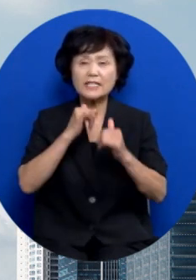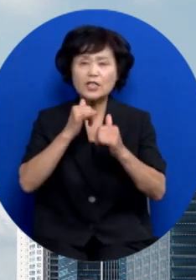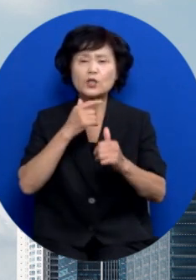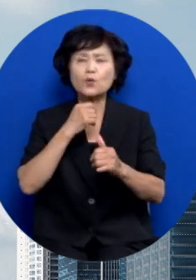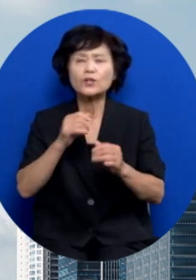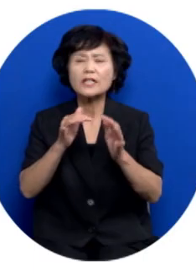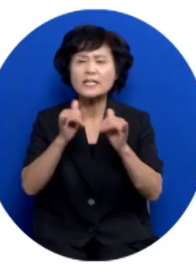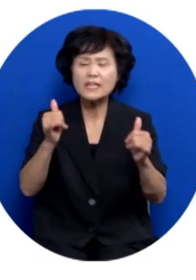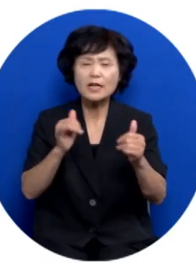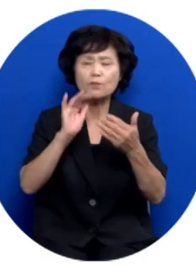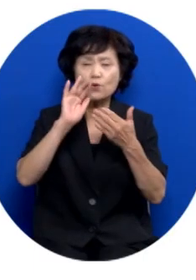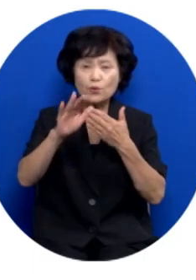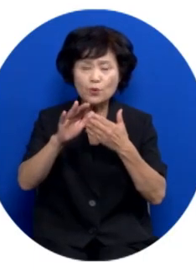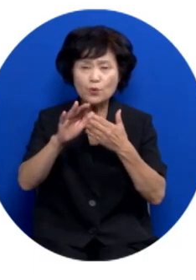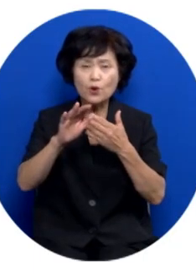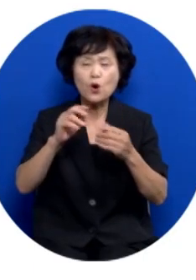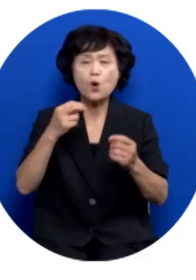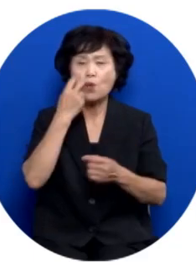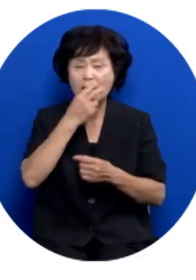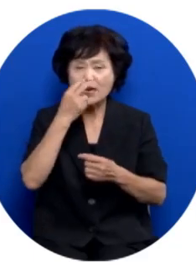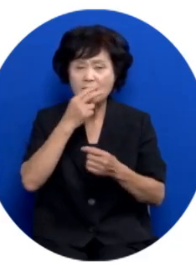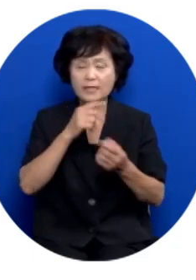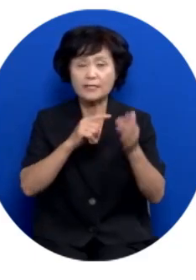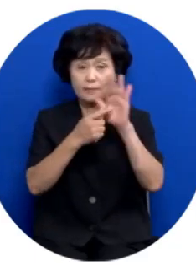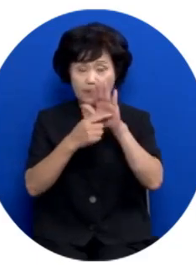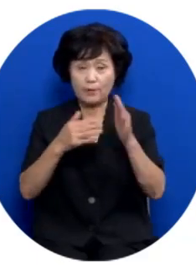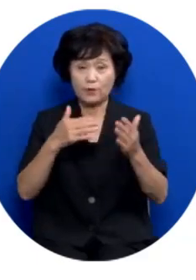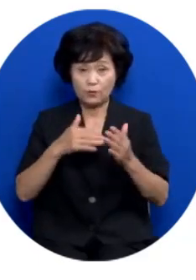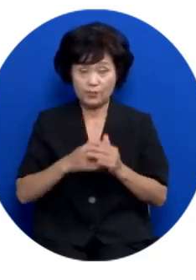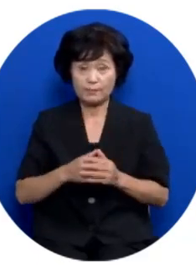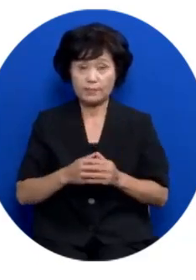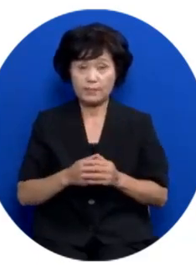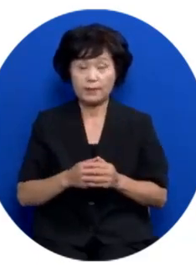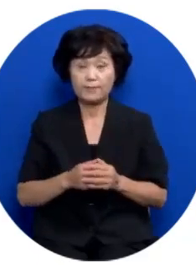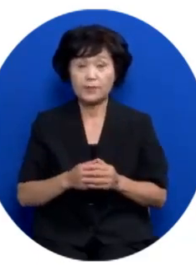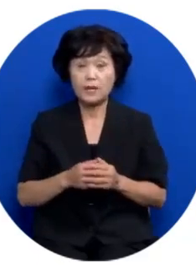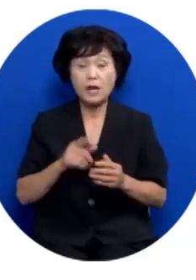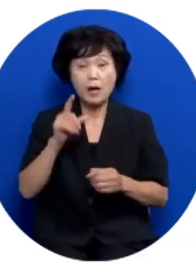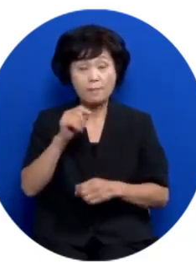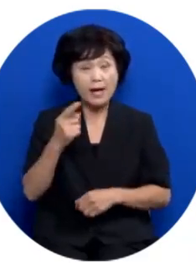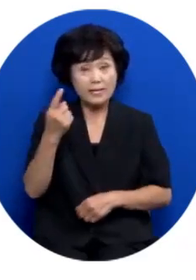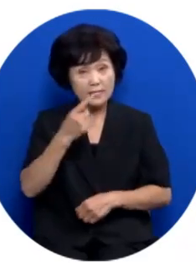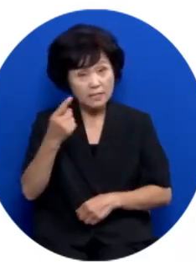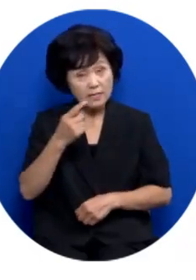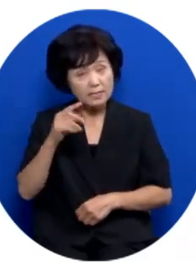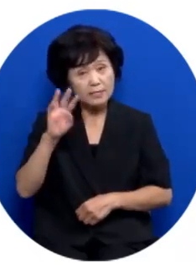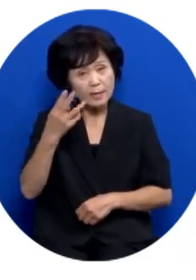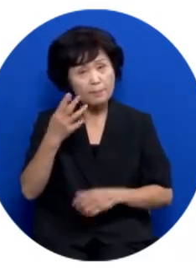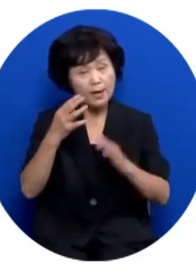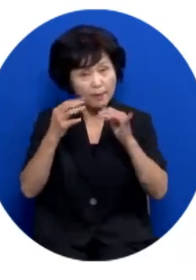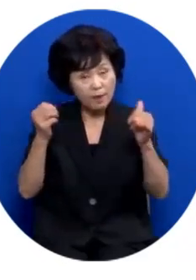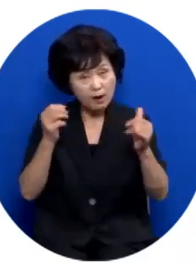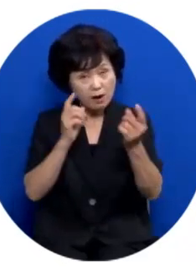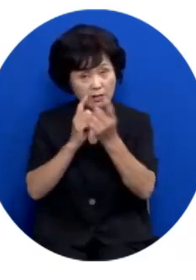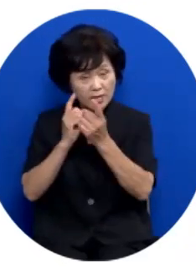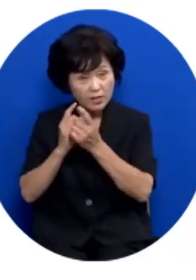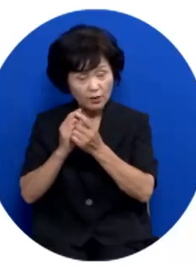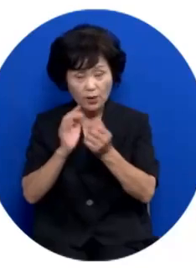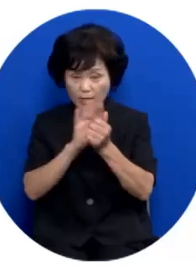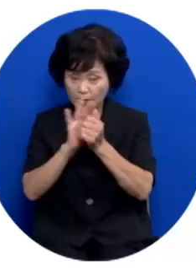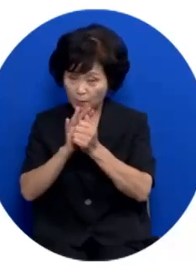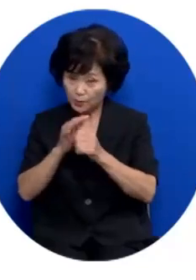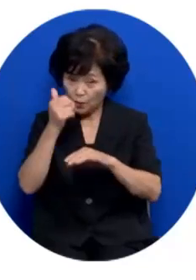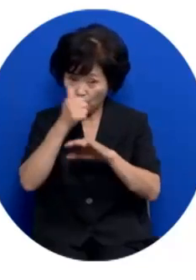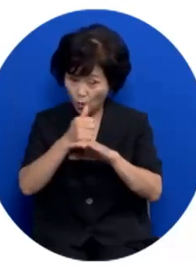발표했습니다 보건부가 사례관리 서비스를 완료한 약 11,300명을 대상으로 서비스 효과를